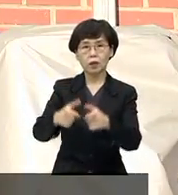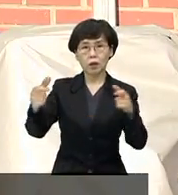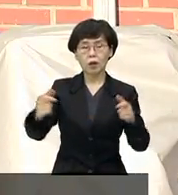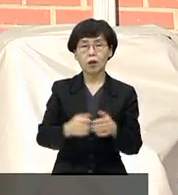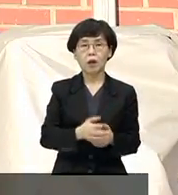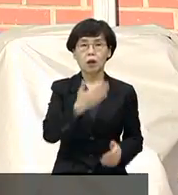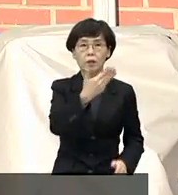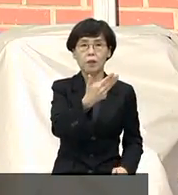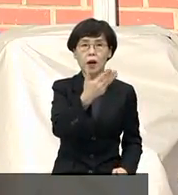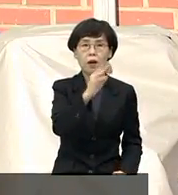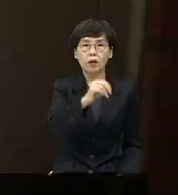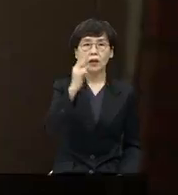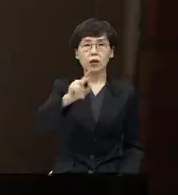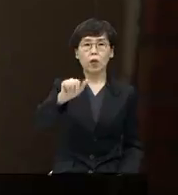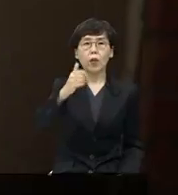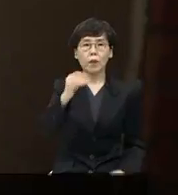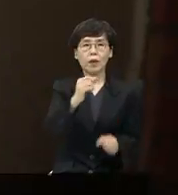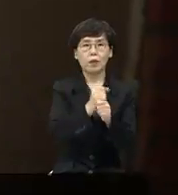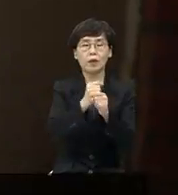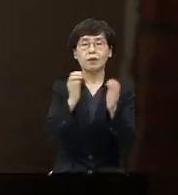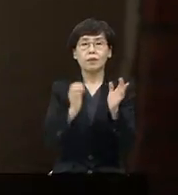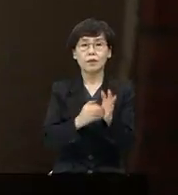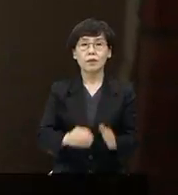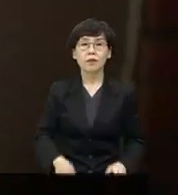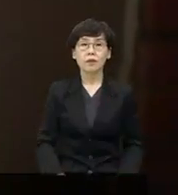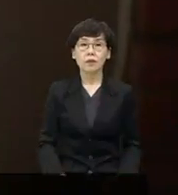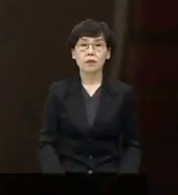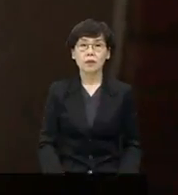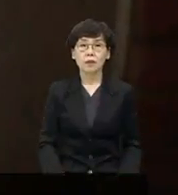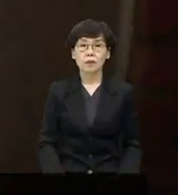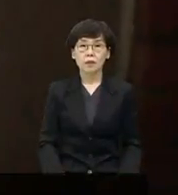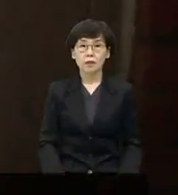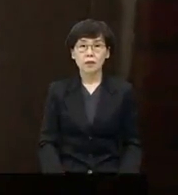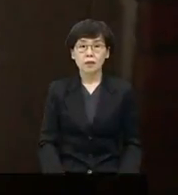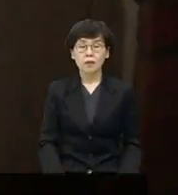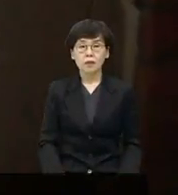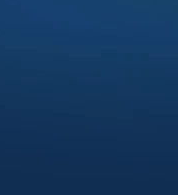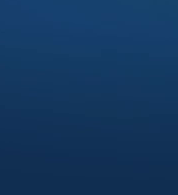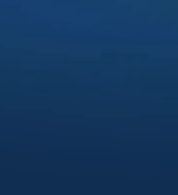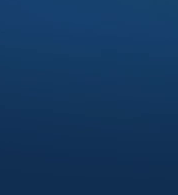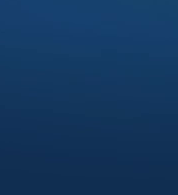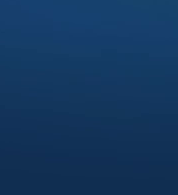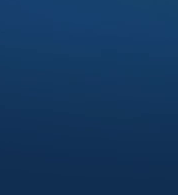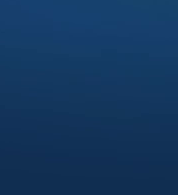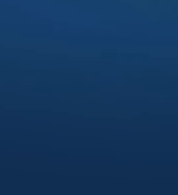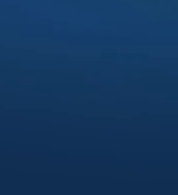8억 2,500만 원을 편성했습니다. SBS 한주환입니다.